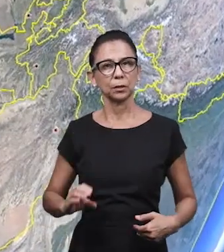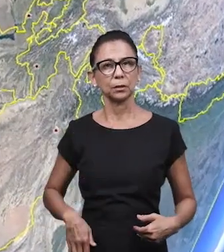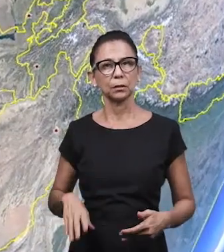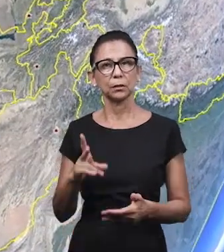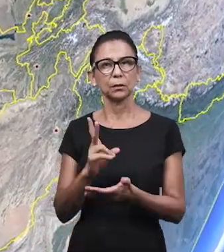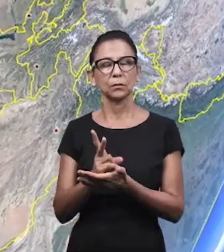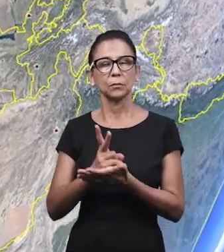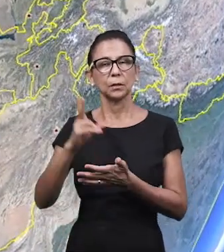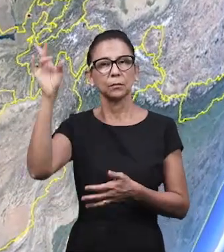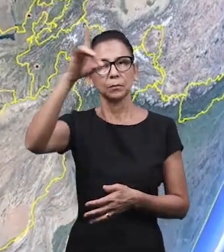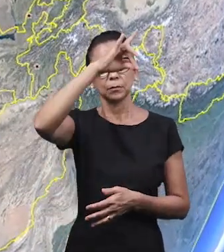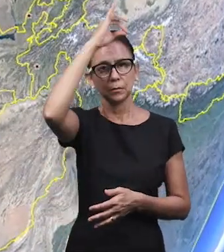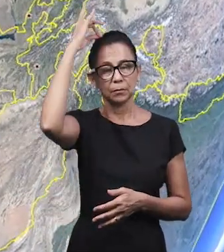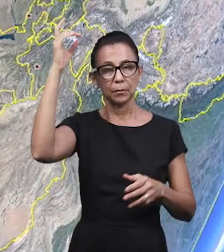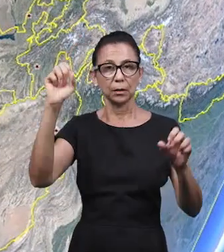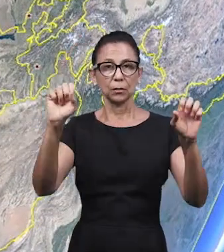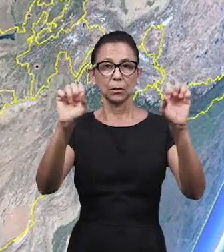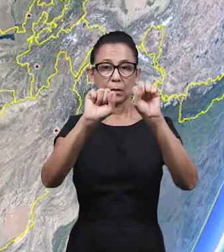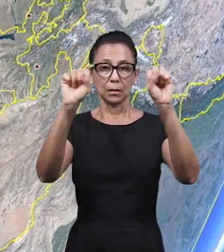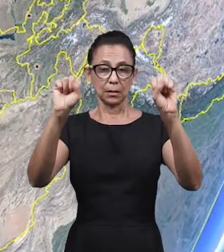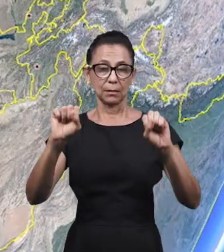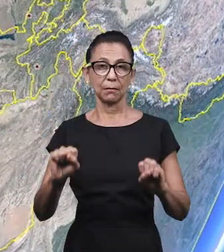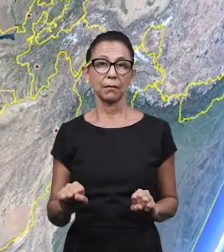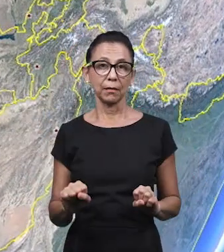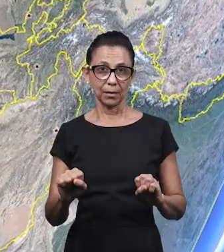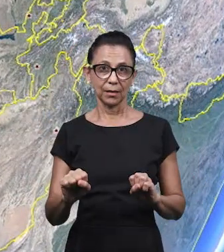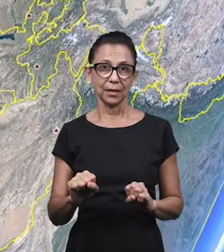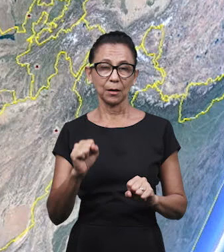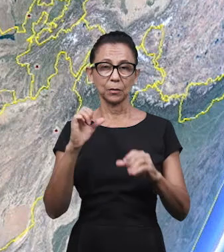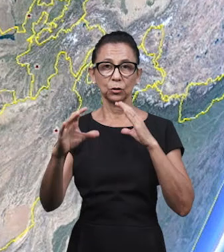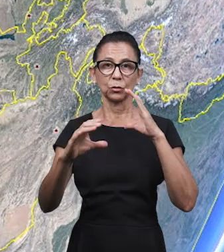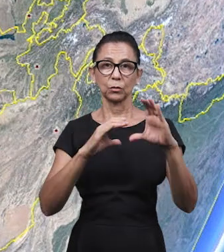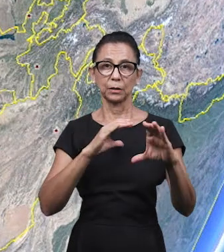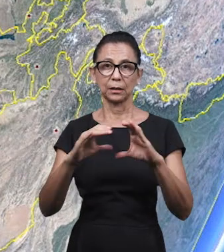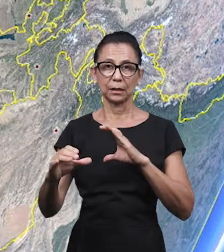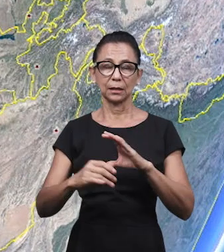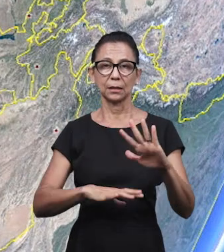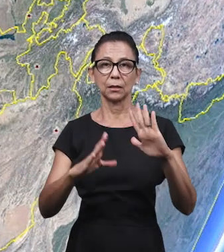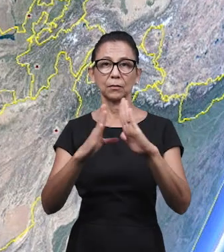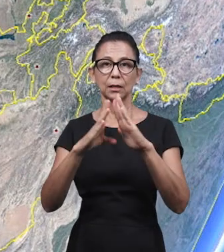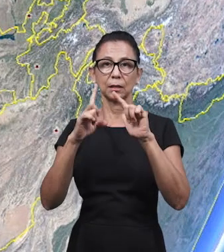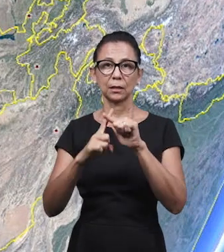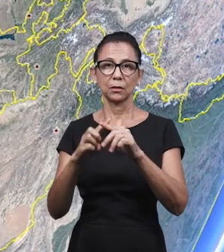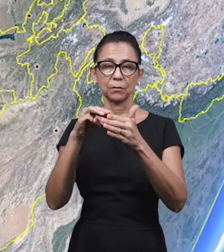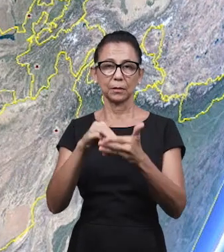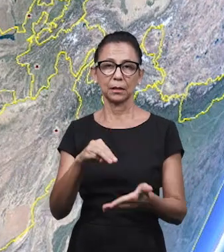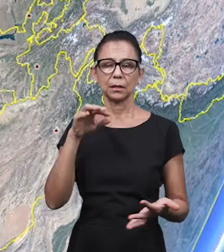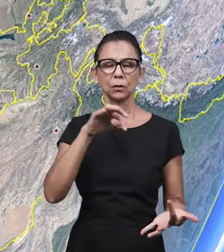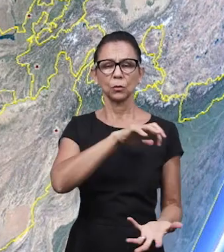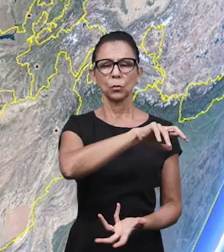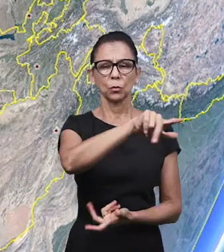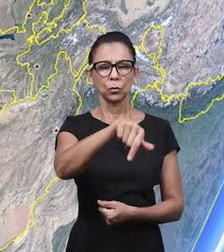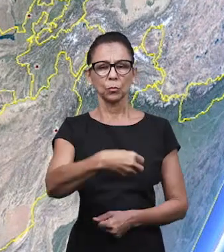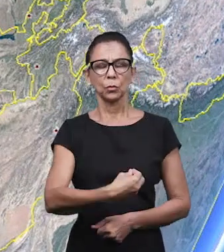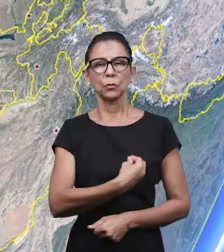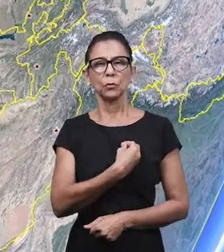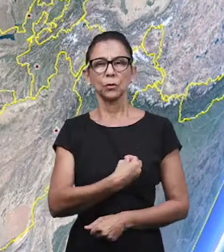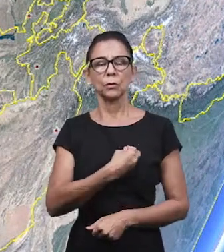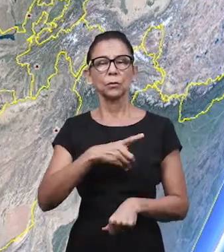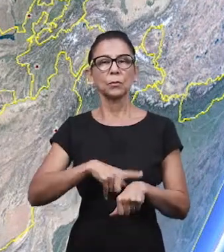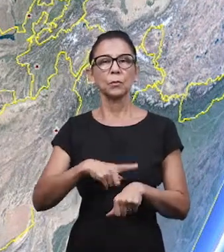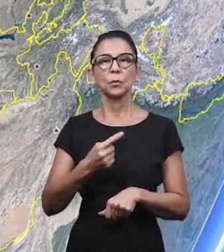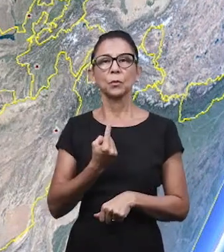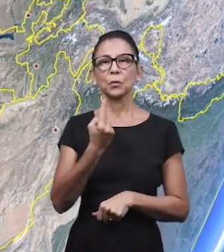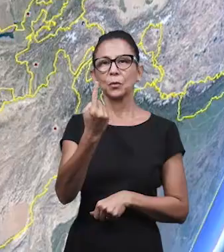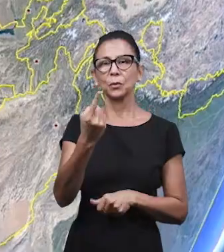esprit. À travers le système de transmission, les membres de l'Église chrétienne Maranatha de toute la planète vivent